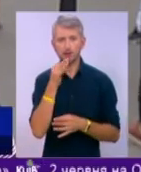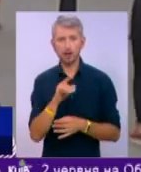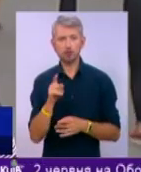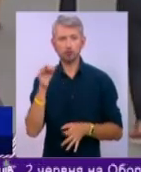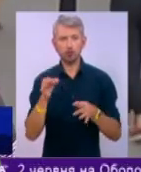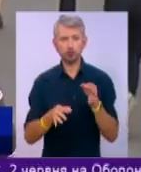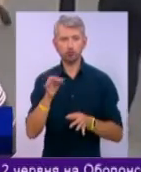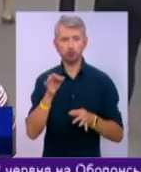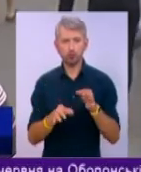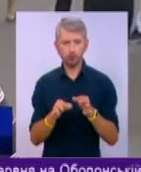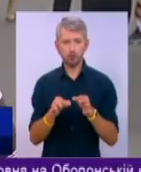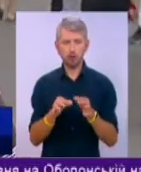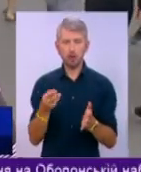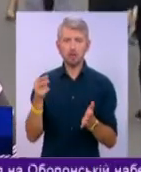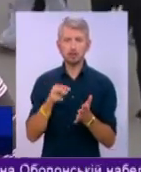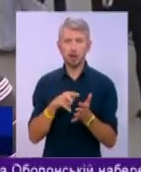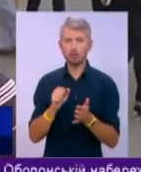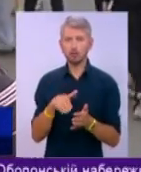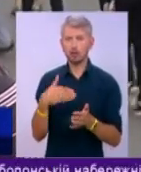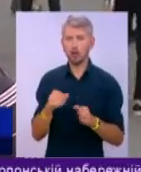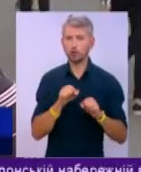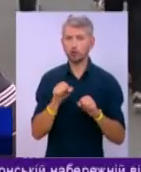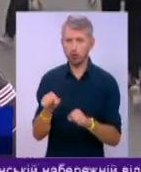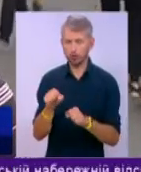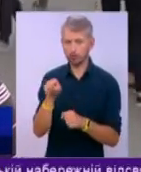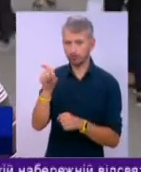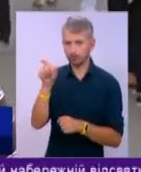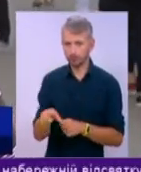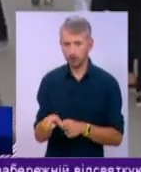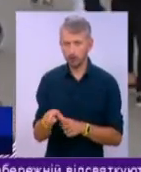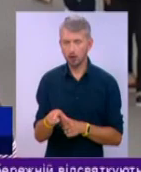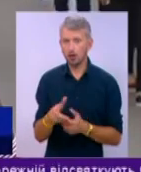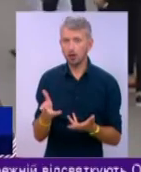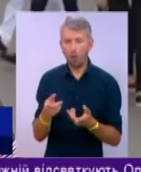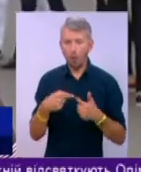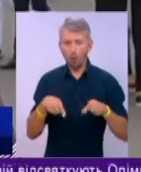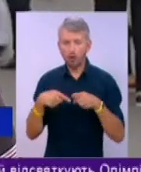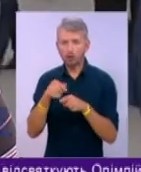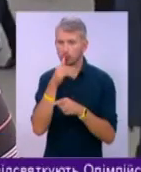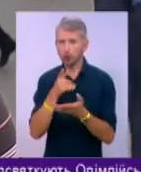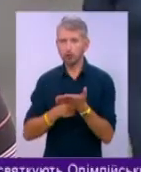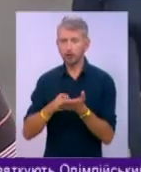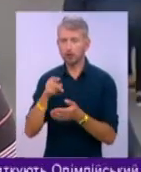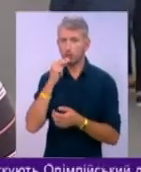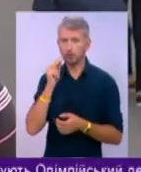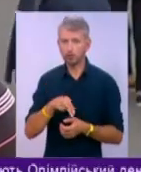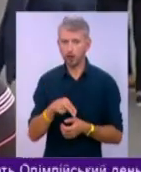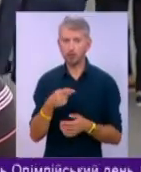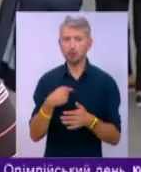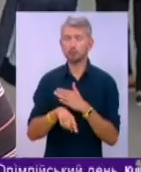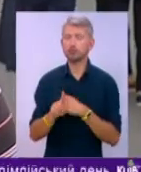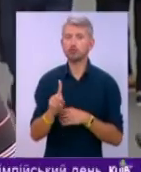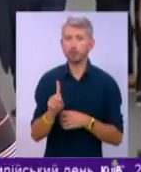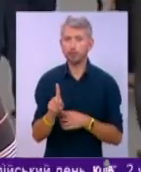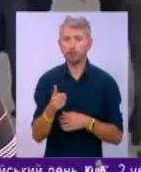суд став на сторону декларанта, правоохоронні органи не змогли довести його винуватість. Про що це говорить?